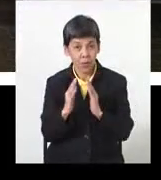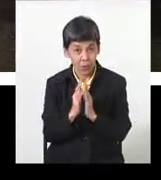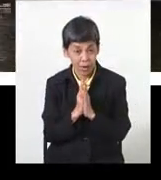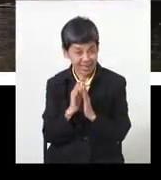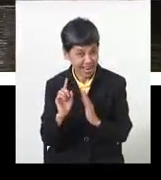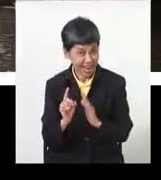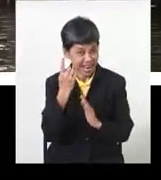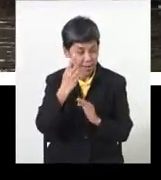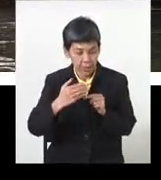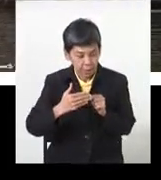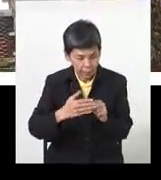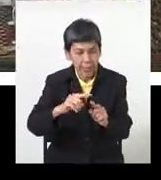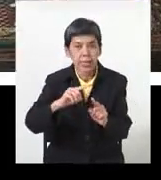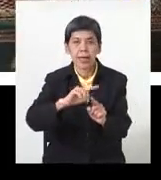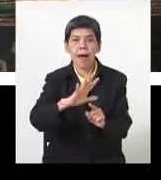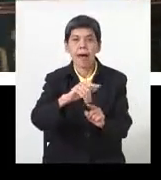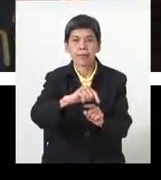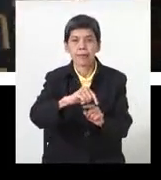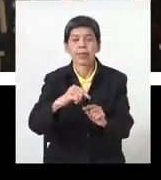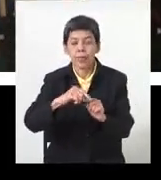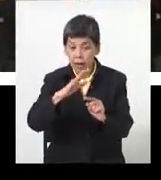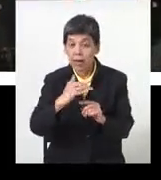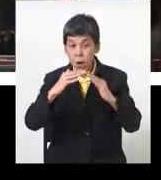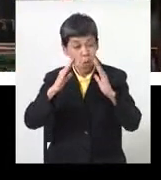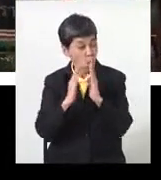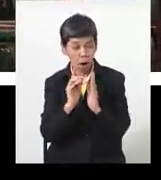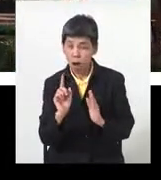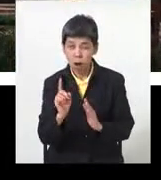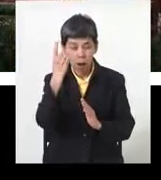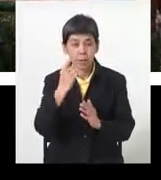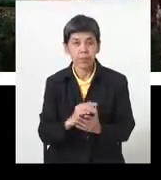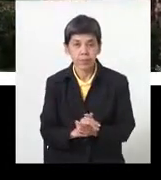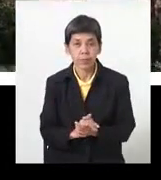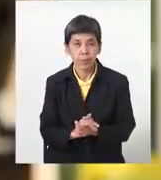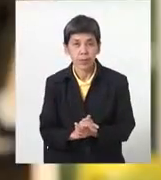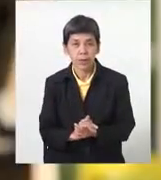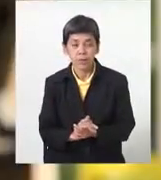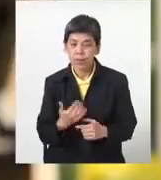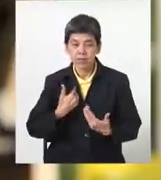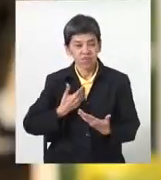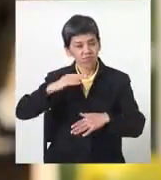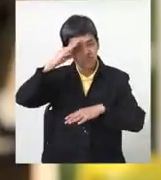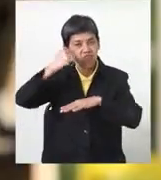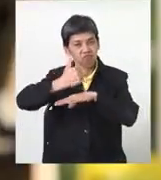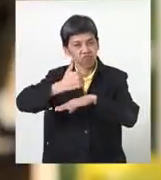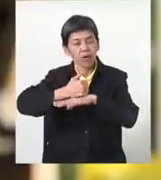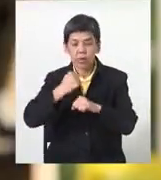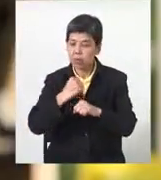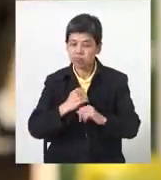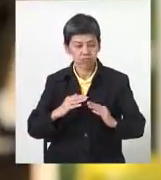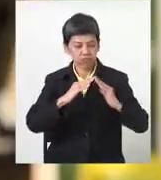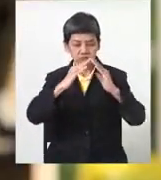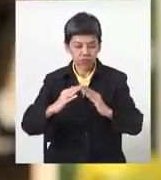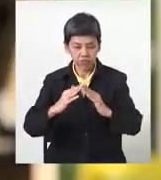วัดที่เป็นวัดแรกเนี่ยอยู่ที่หลัก 5ครับนะวัดหลัก 5เนี่ยจะเป็นวัดแรกตอนที่เอ่อเจ้าพระยามหาสุริวงศ์